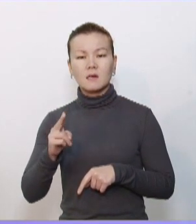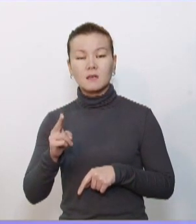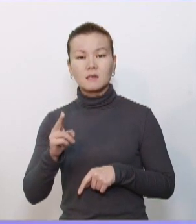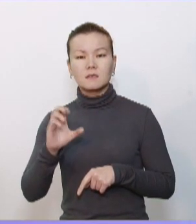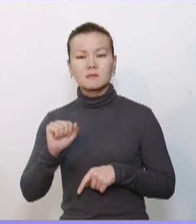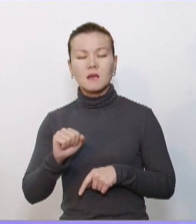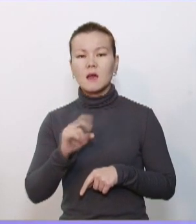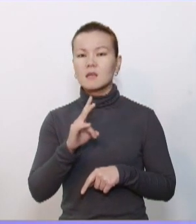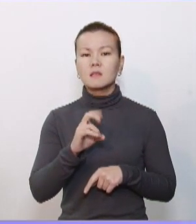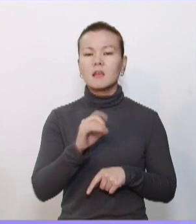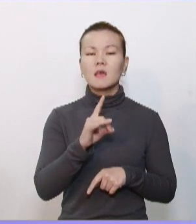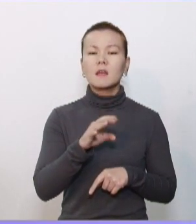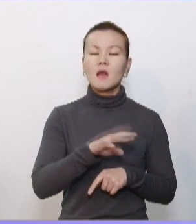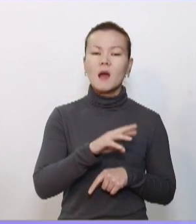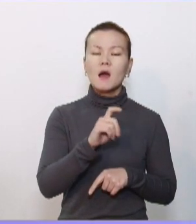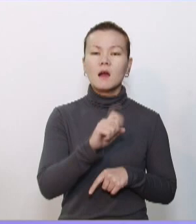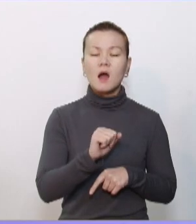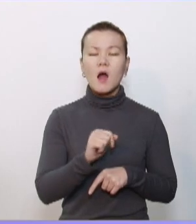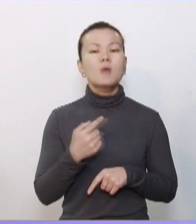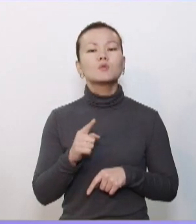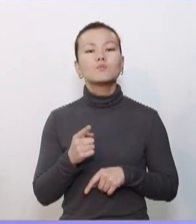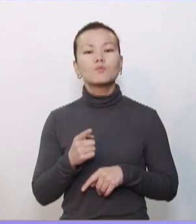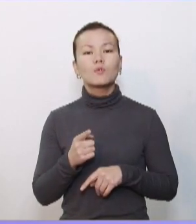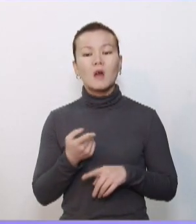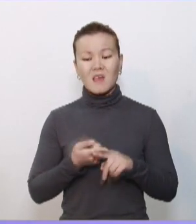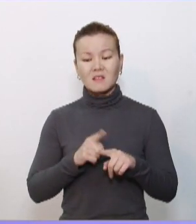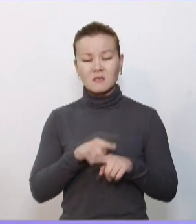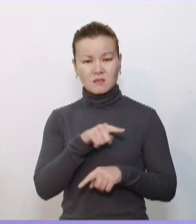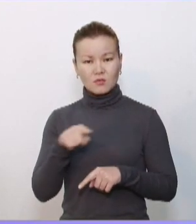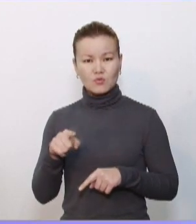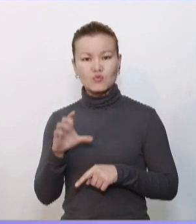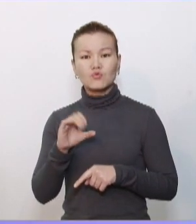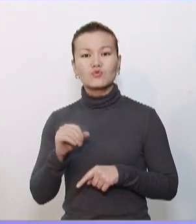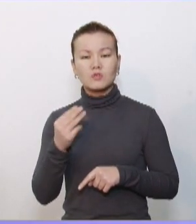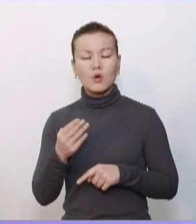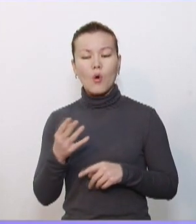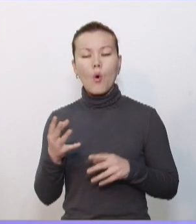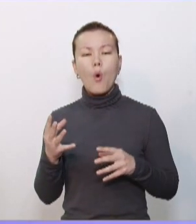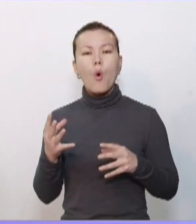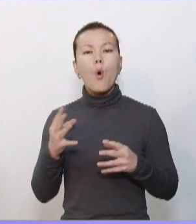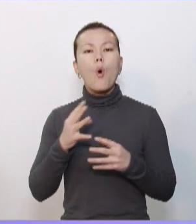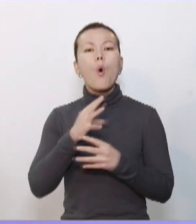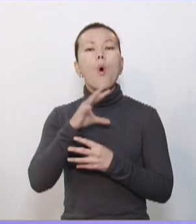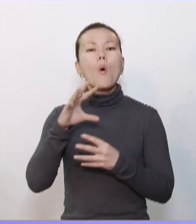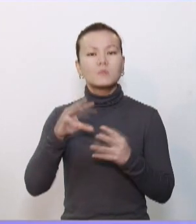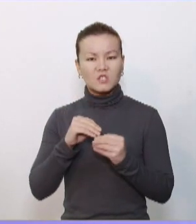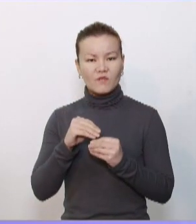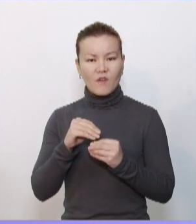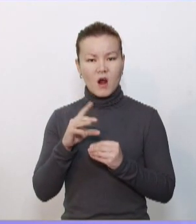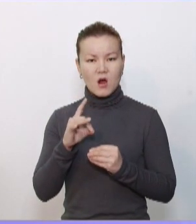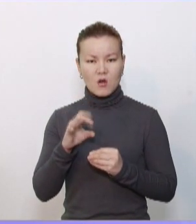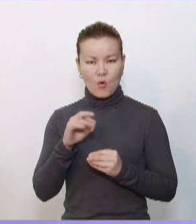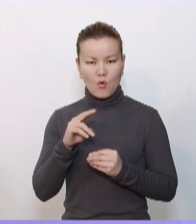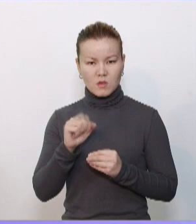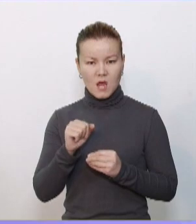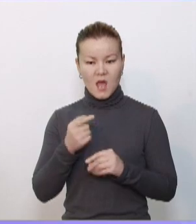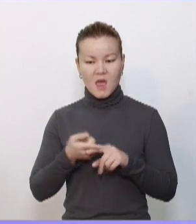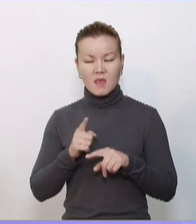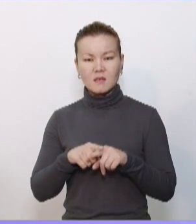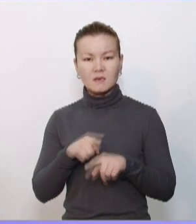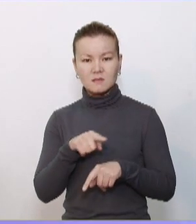почему? Это существительные общего рода. Их родовая